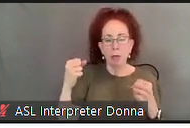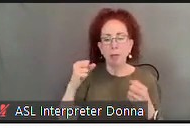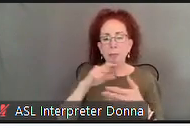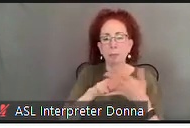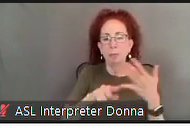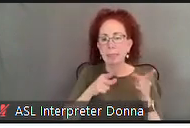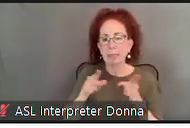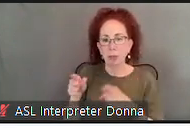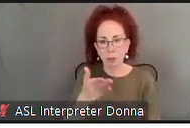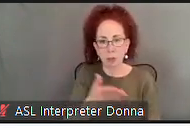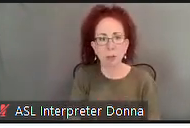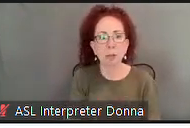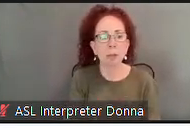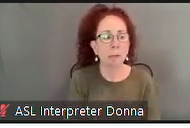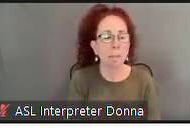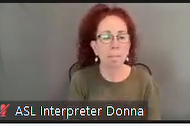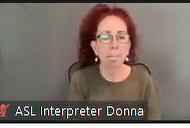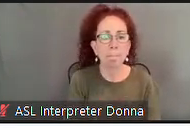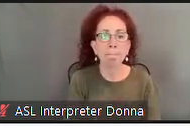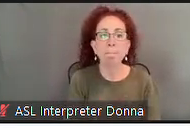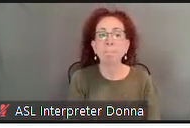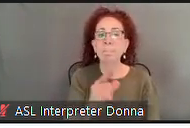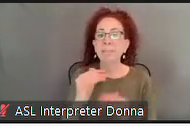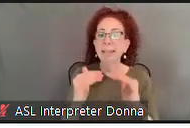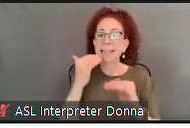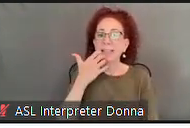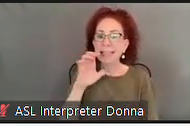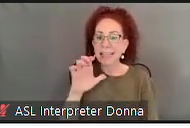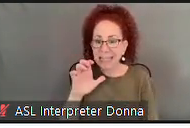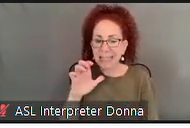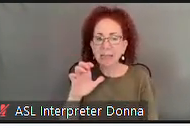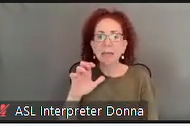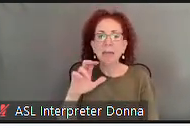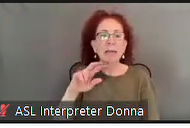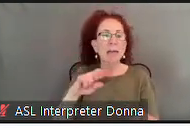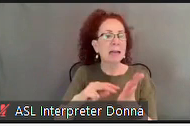是热气候和慢性疾病。